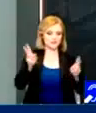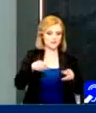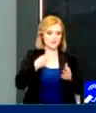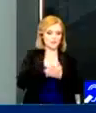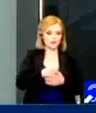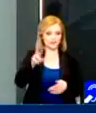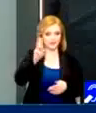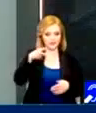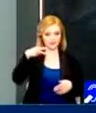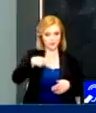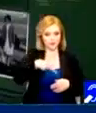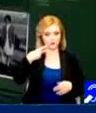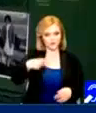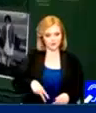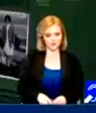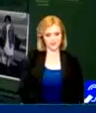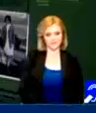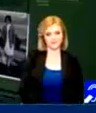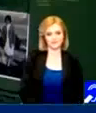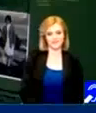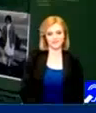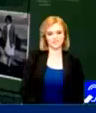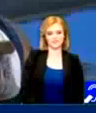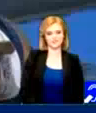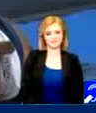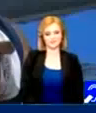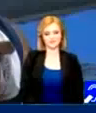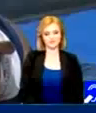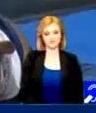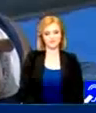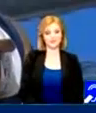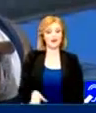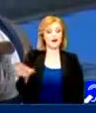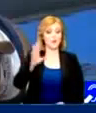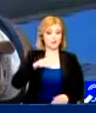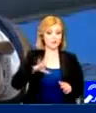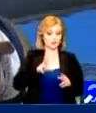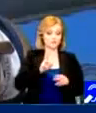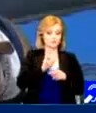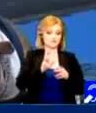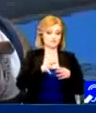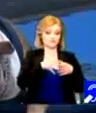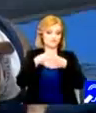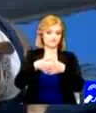până în ianuarie 2020. Ulterior va deveni itinerantă și va străbate întreg teritoriul Statelor